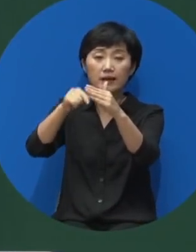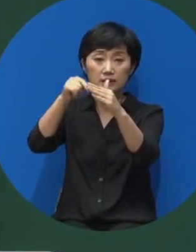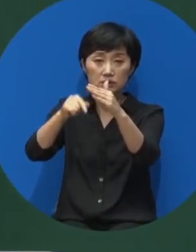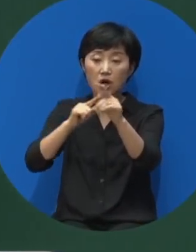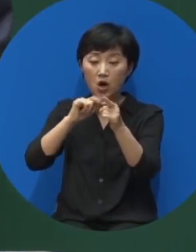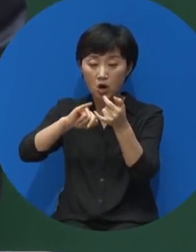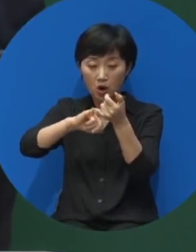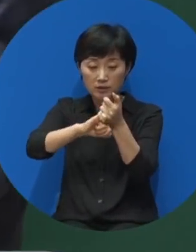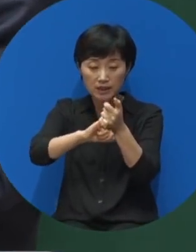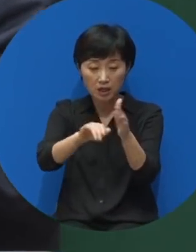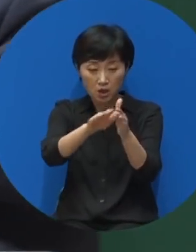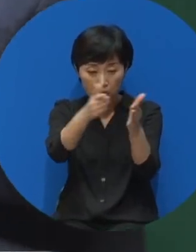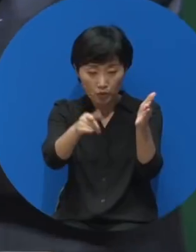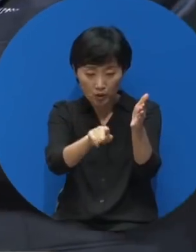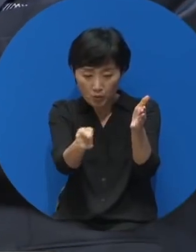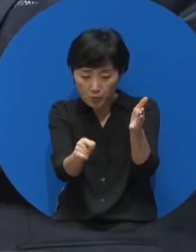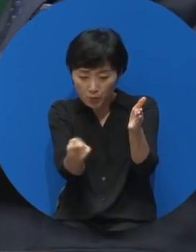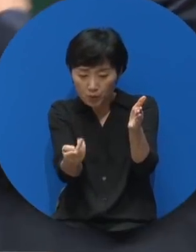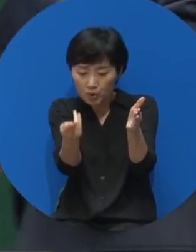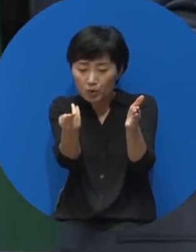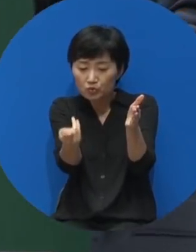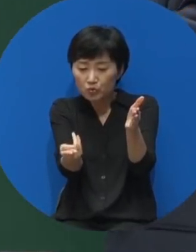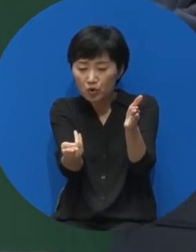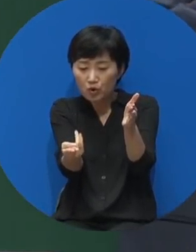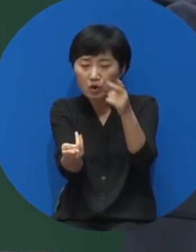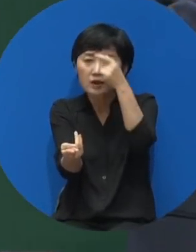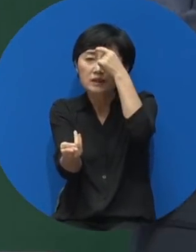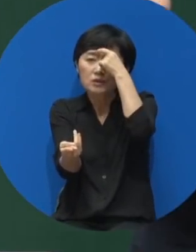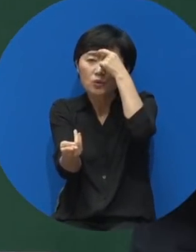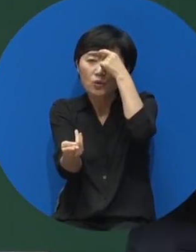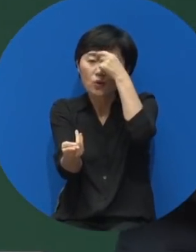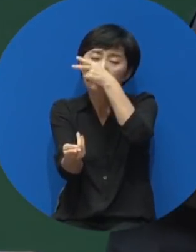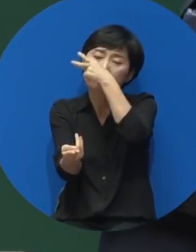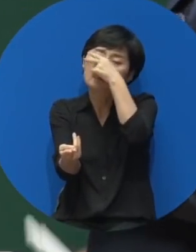언약궤 곁에 누워서 굉장한 걸 보게 됩니다.